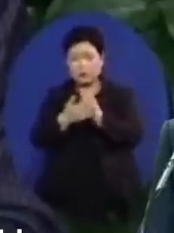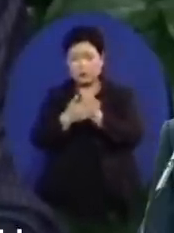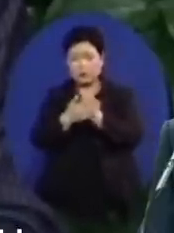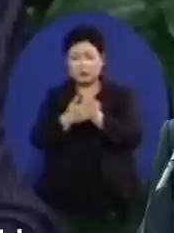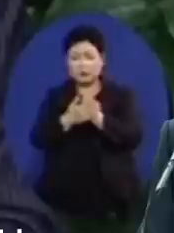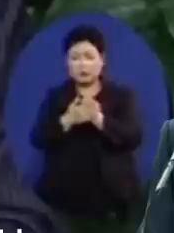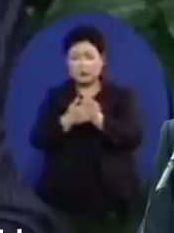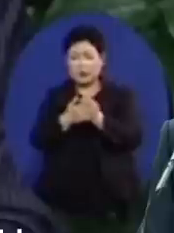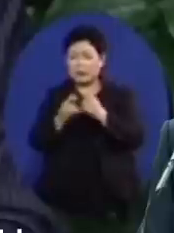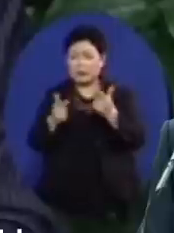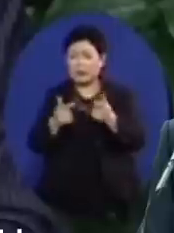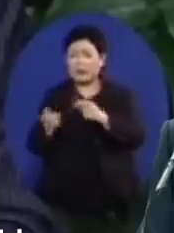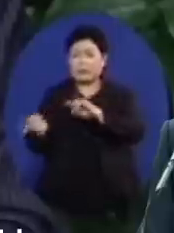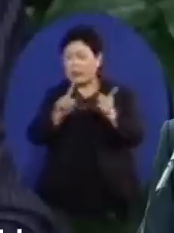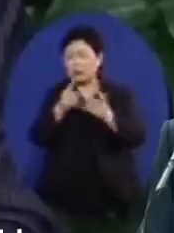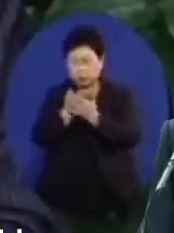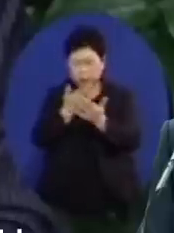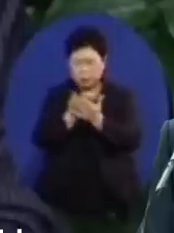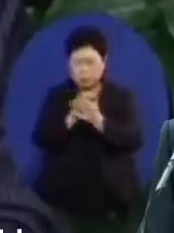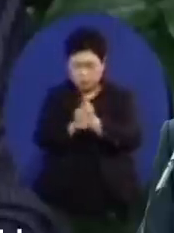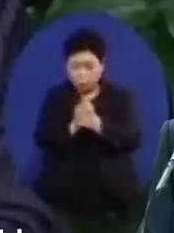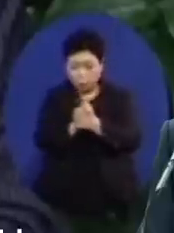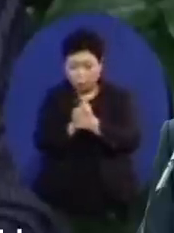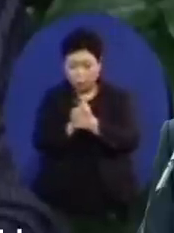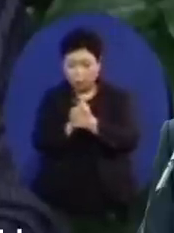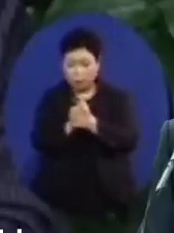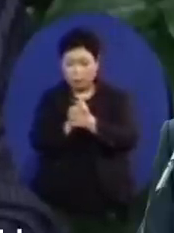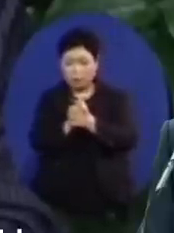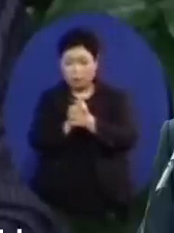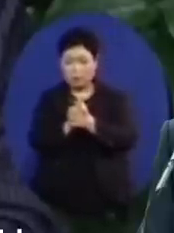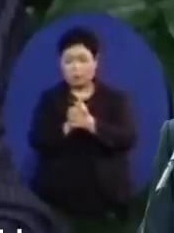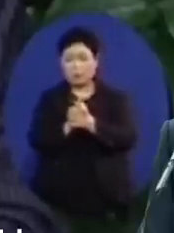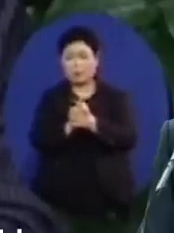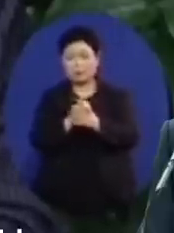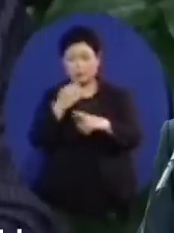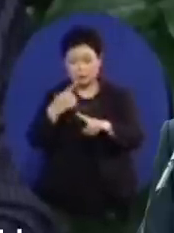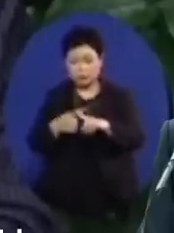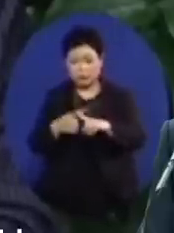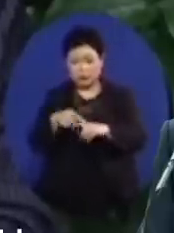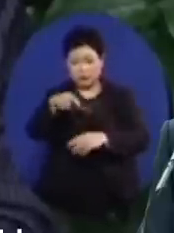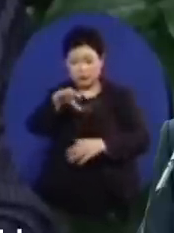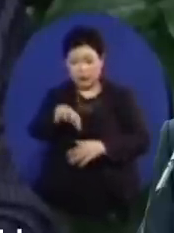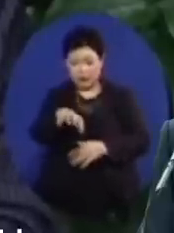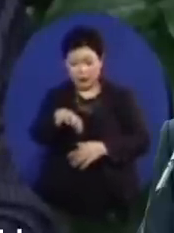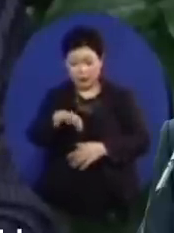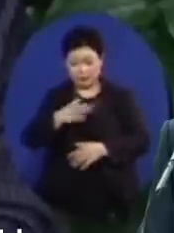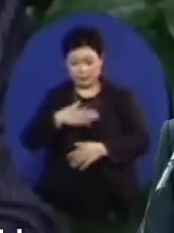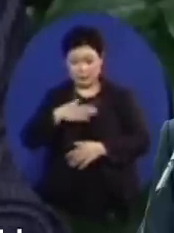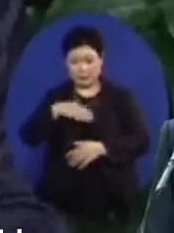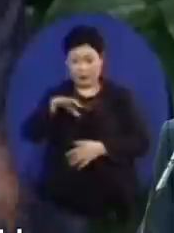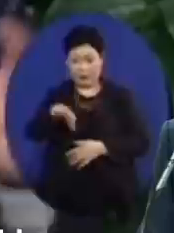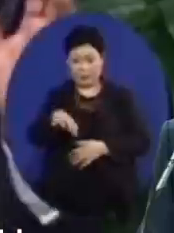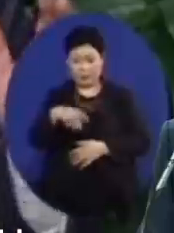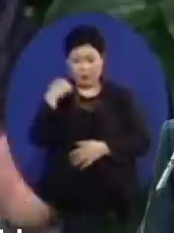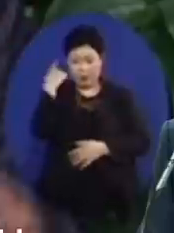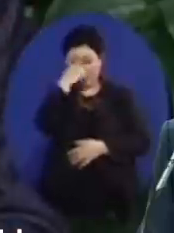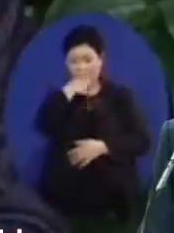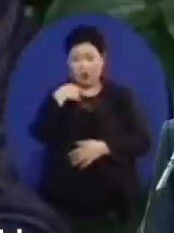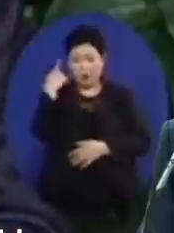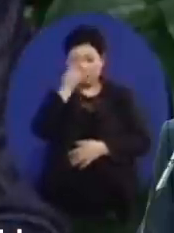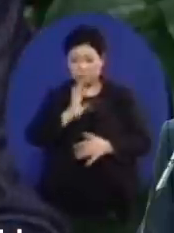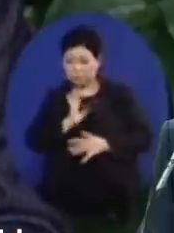지금 살려주십시오. 그 기도를 하고 있으니까 앞에 있는 흠상궂은 남자가